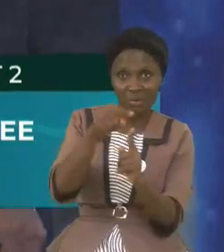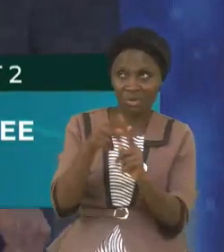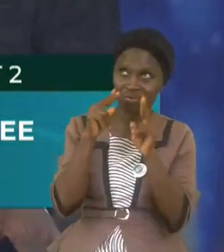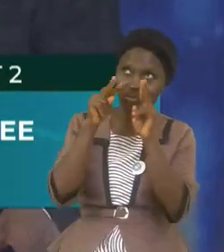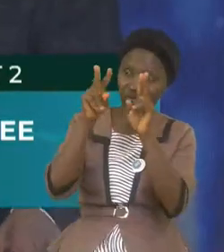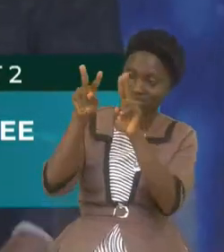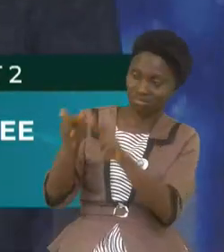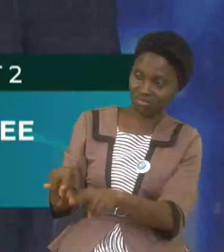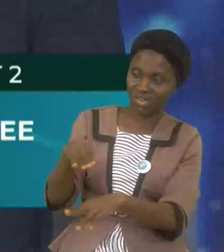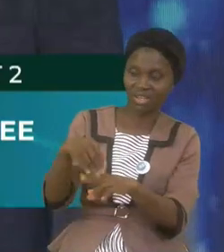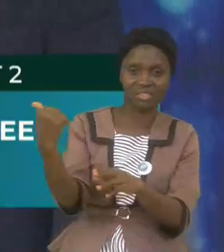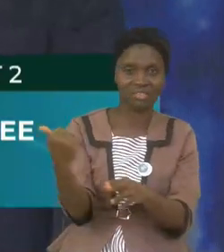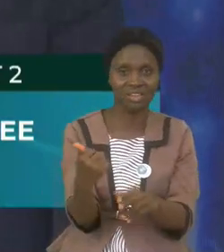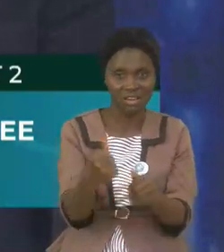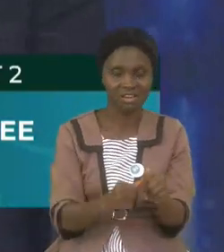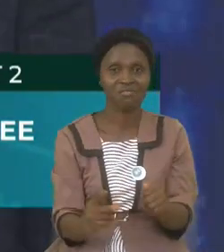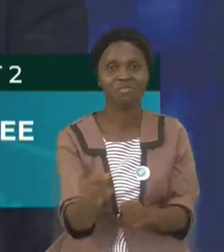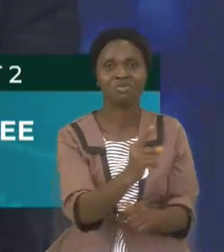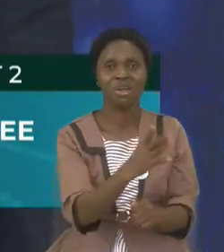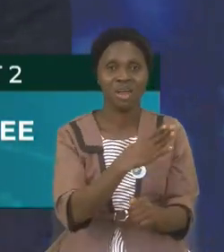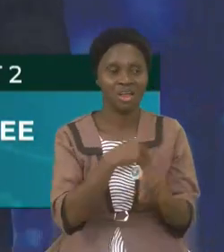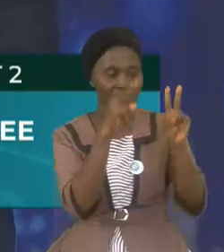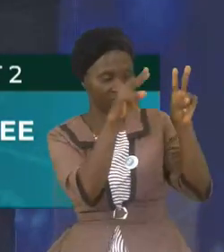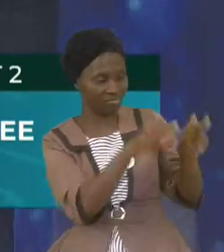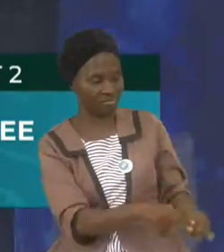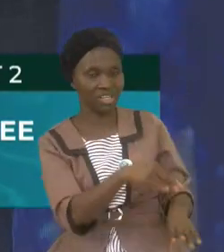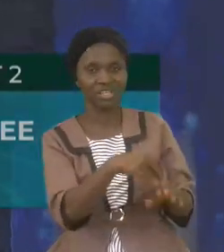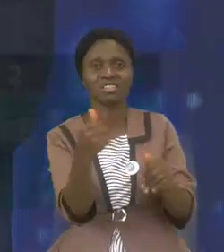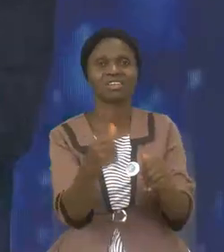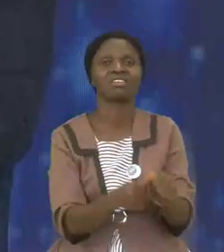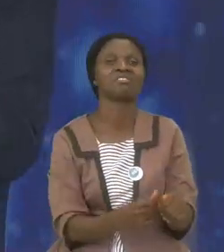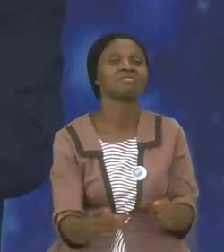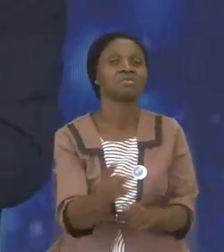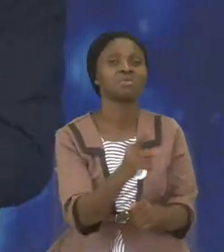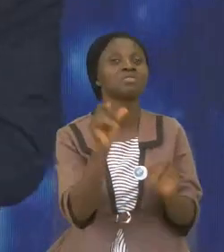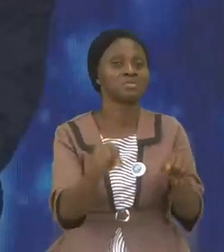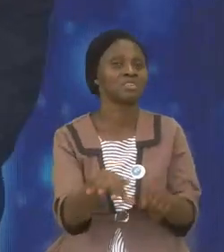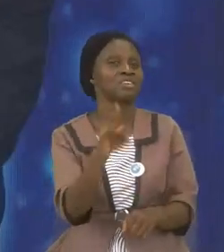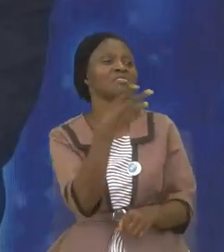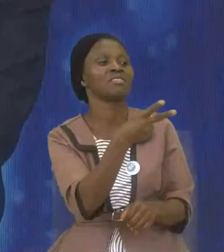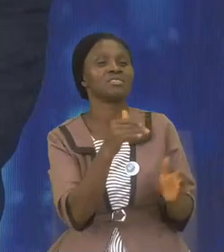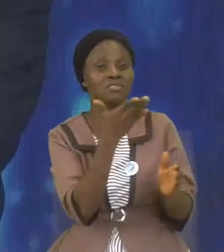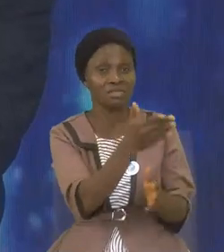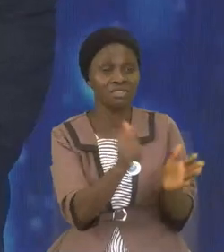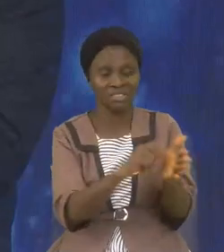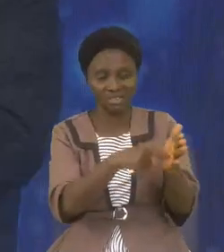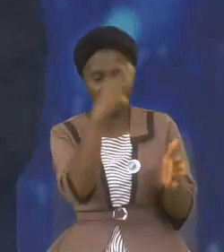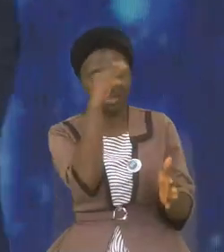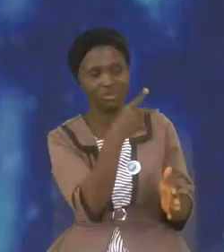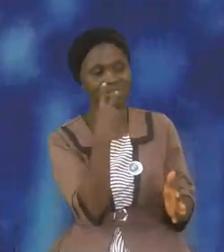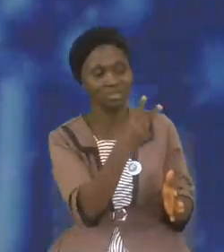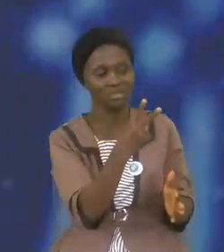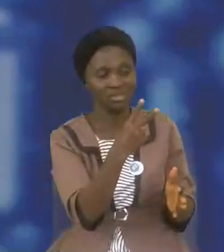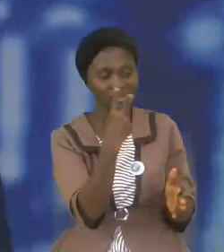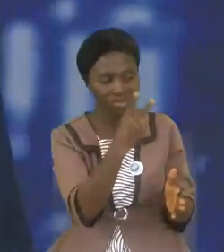à voir son visage, la façon dont il considère tout le monde, la façon dont il dénigre tout le monde.